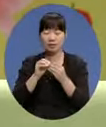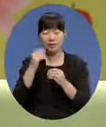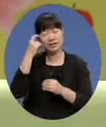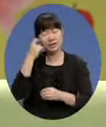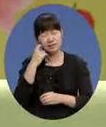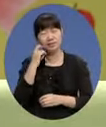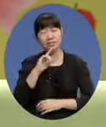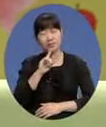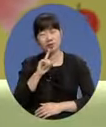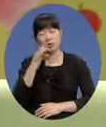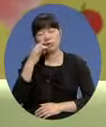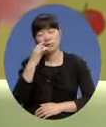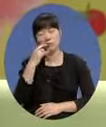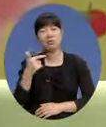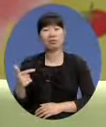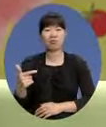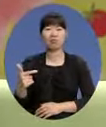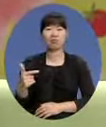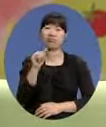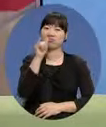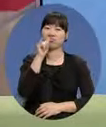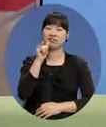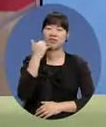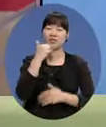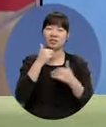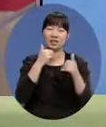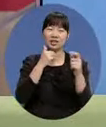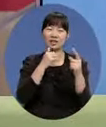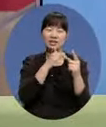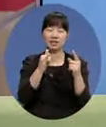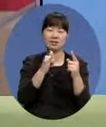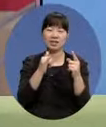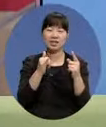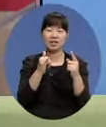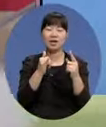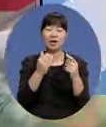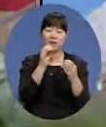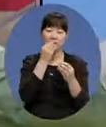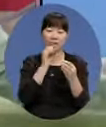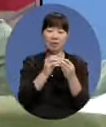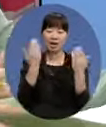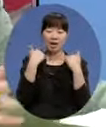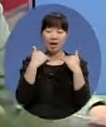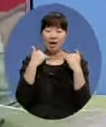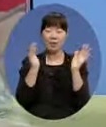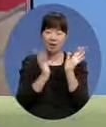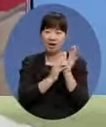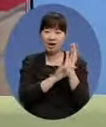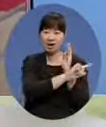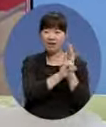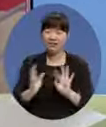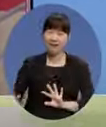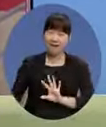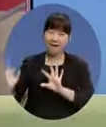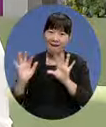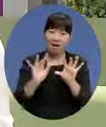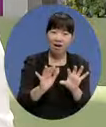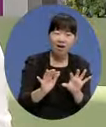기분일까? 굉장히 궁금했죠. 그런 생각 해봤었잖아요. 누군가 한 명이 학교에서 하고 왔다 그러면 막 벌떼같이 몰려듭니다. 야, 어땠냐, 어떻게